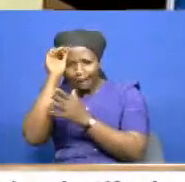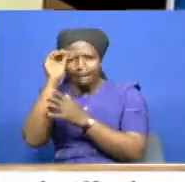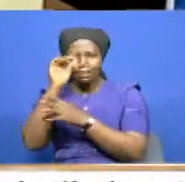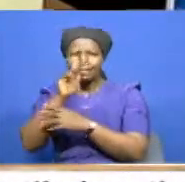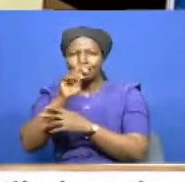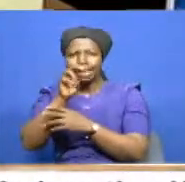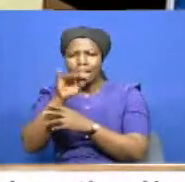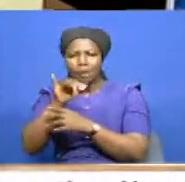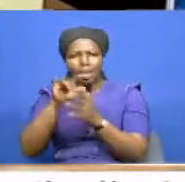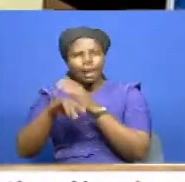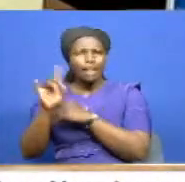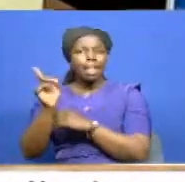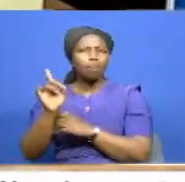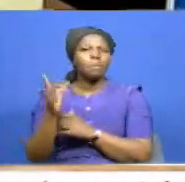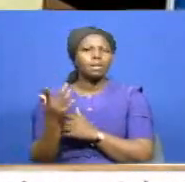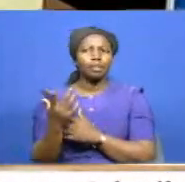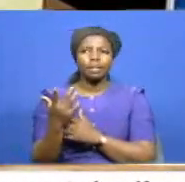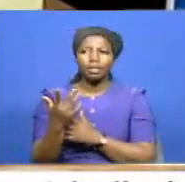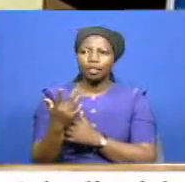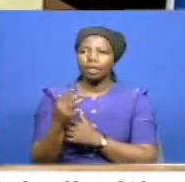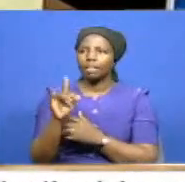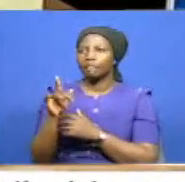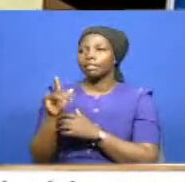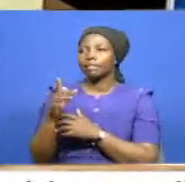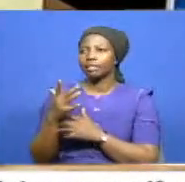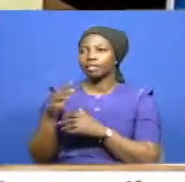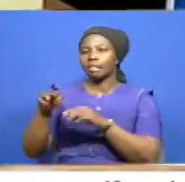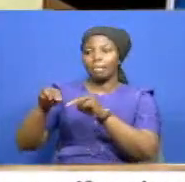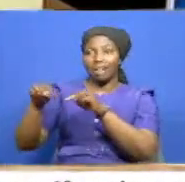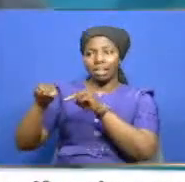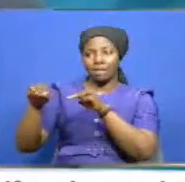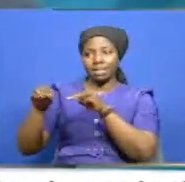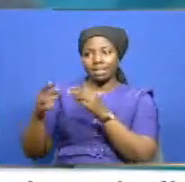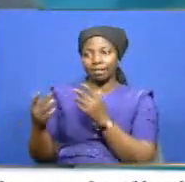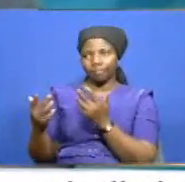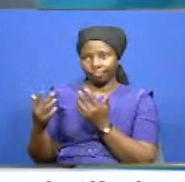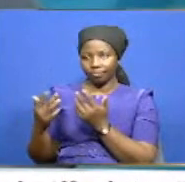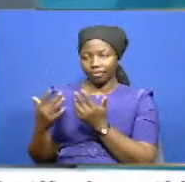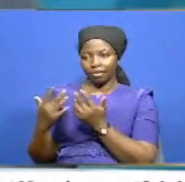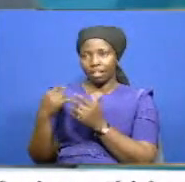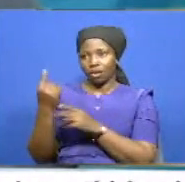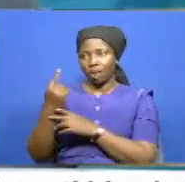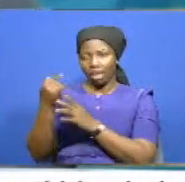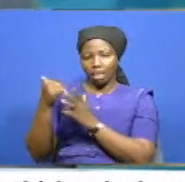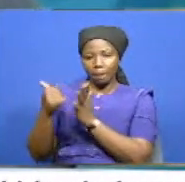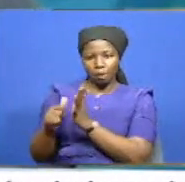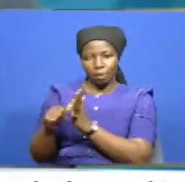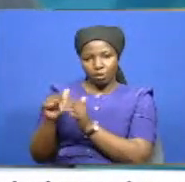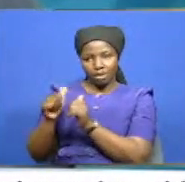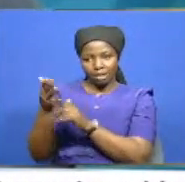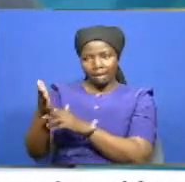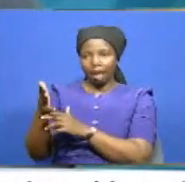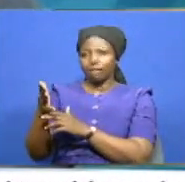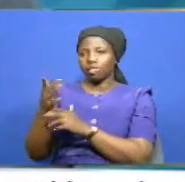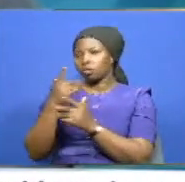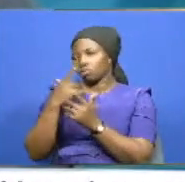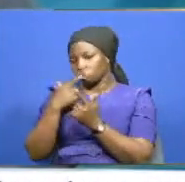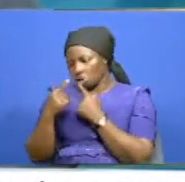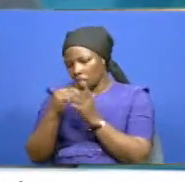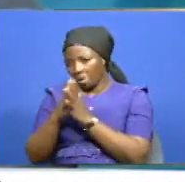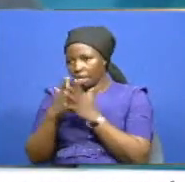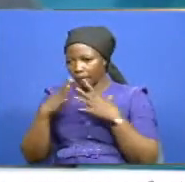Yeah, sasa ni ile stage mali tuko ni kuongea na wale wanahusika, wale wako na hizo resources kama